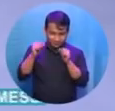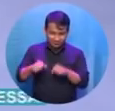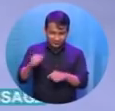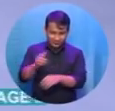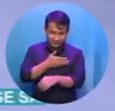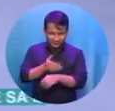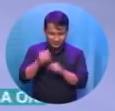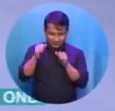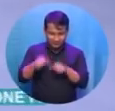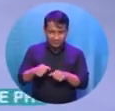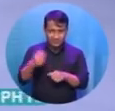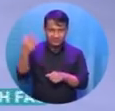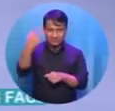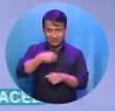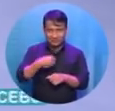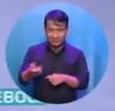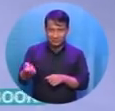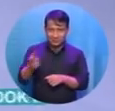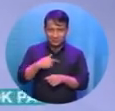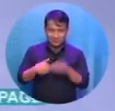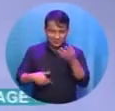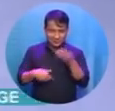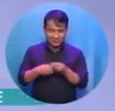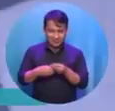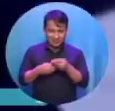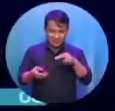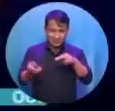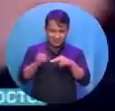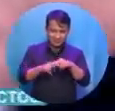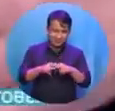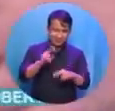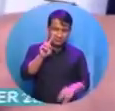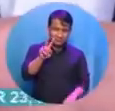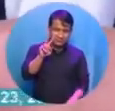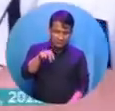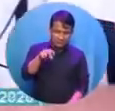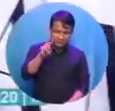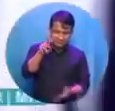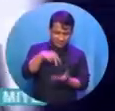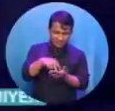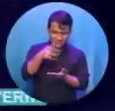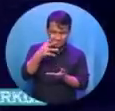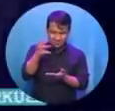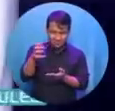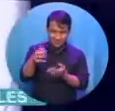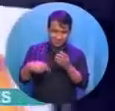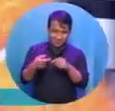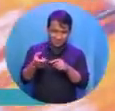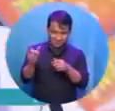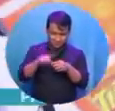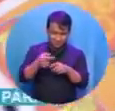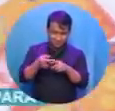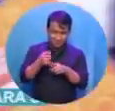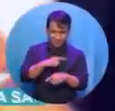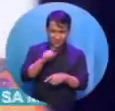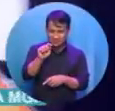'yan at nagandahan kami rito, abay additional 25 load mula sa TNT. Oh. Okay